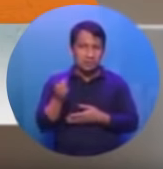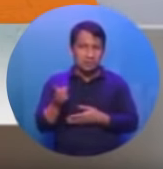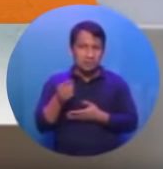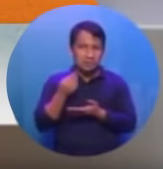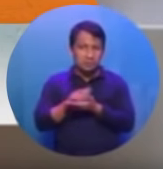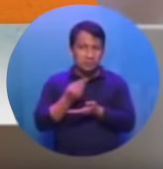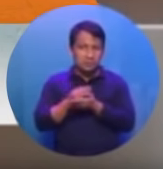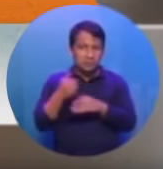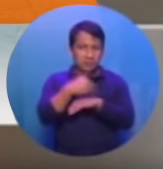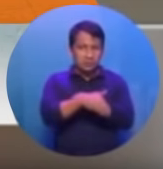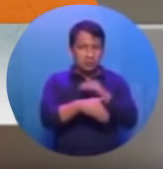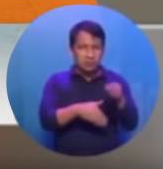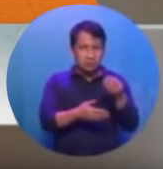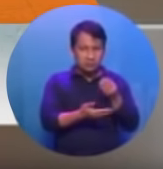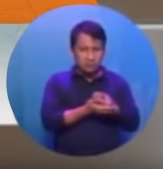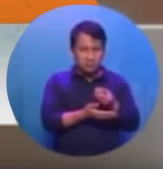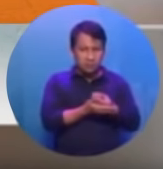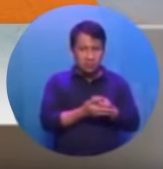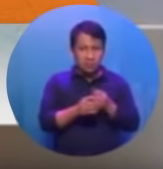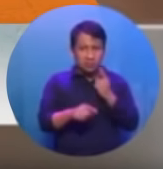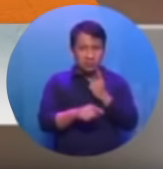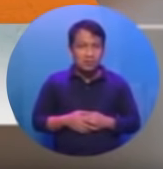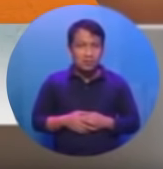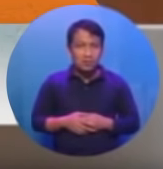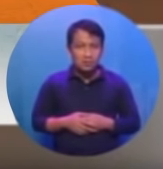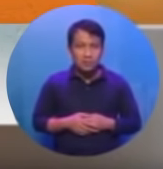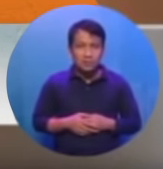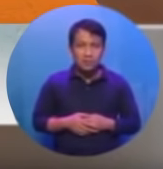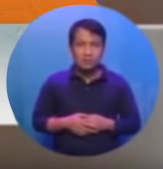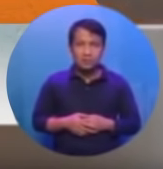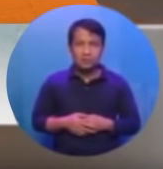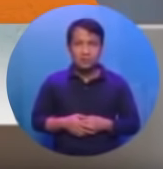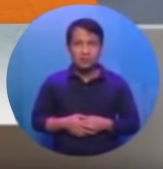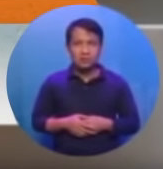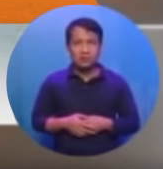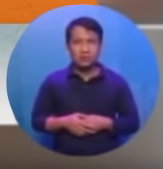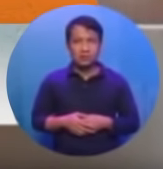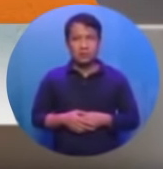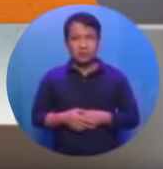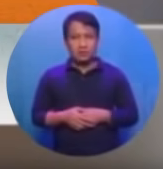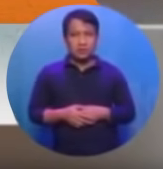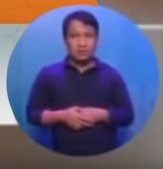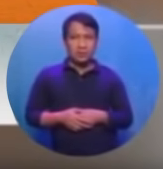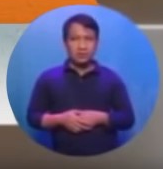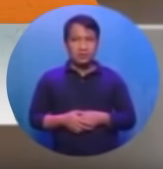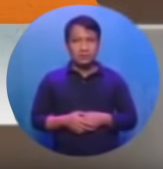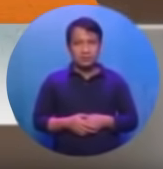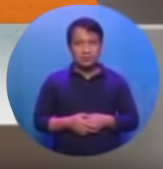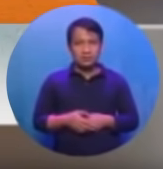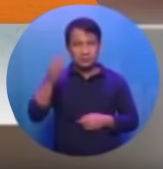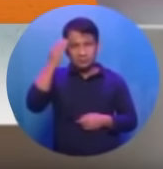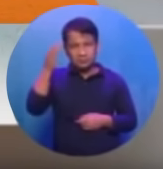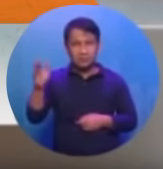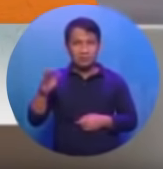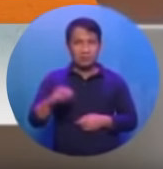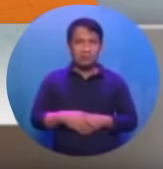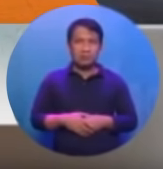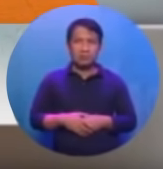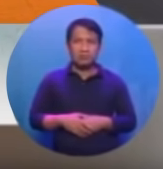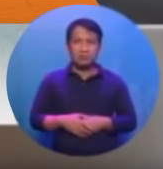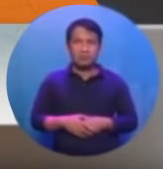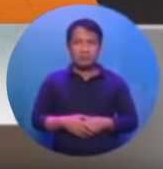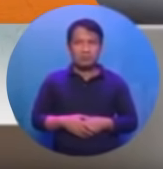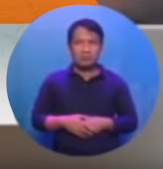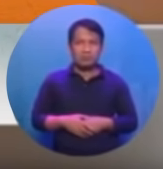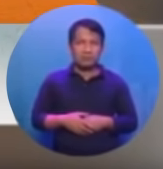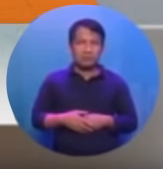yung pera ipinapadala po sa inyo. Di po ba, Nay? Tama ba ako? Tama. Hindi ko alam po. Hindi ko alam yung sinasabi mo eh. Basta wala akong